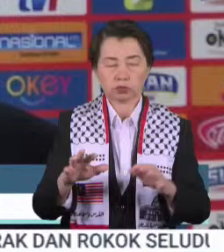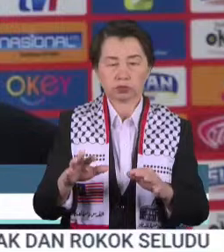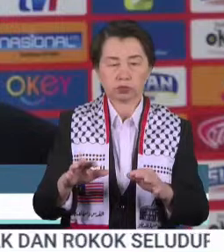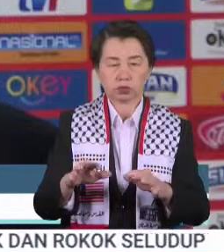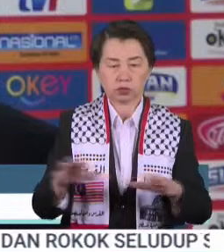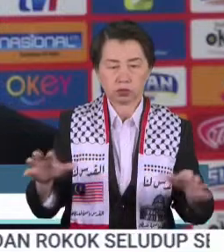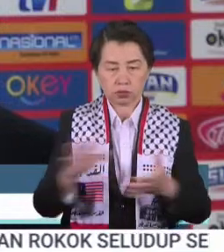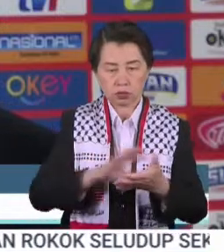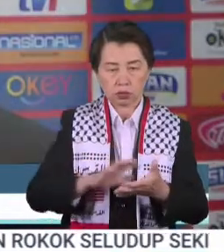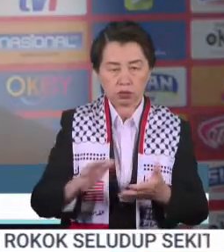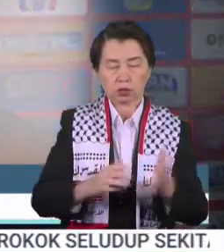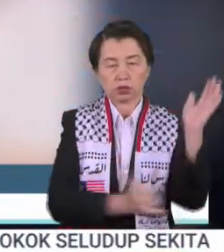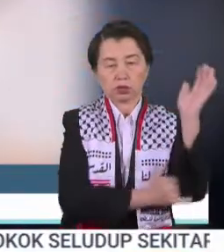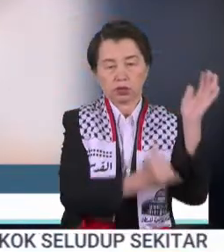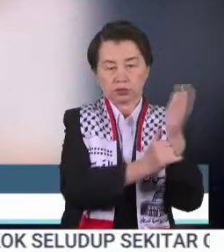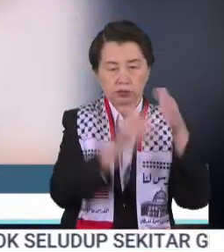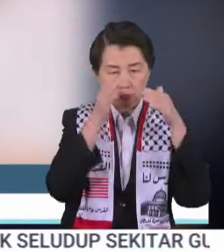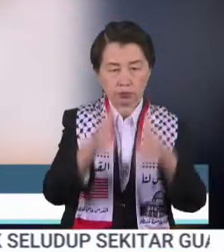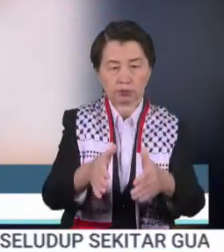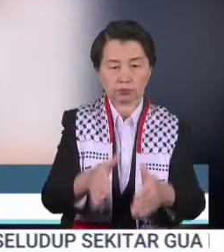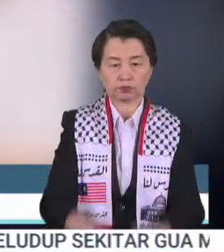dilakarkan oleh Yayasan Prihatin.